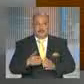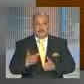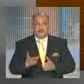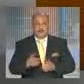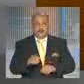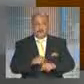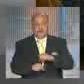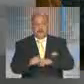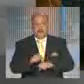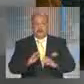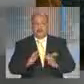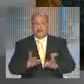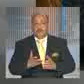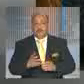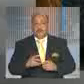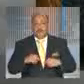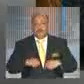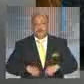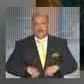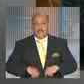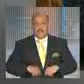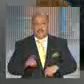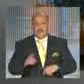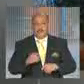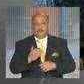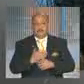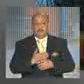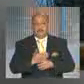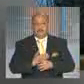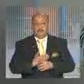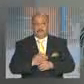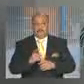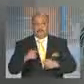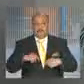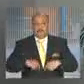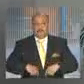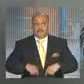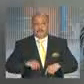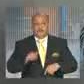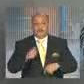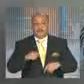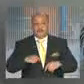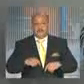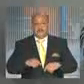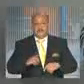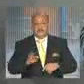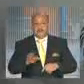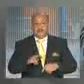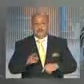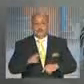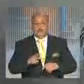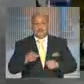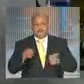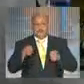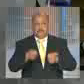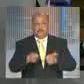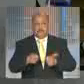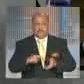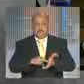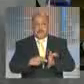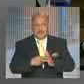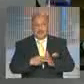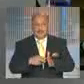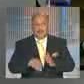ثم مماطلة. هذا الغموض الذي عرفه مشروع إحداث كلية الطب مدنين دفع التفكير في تنظيم تحركات